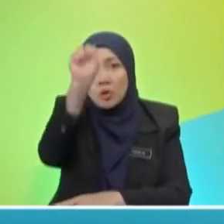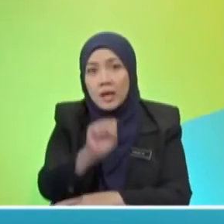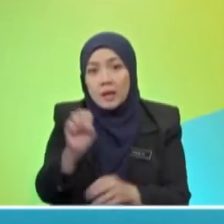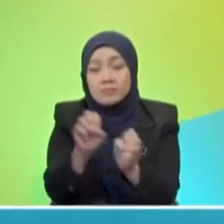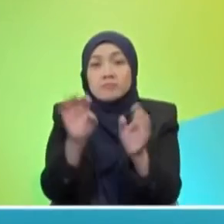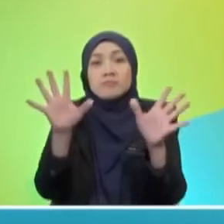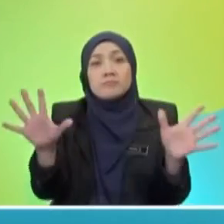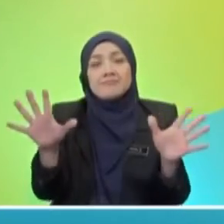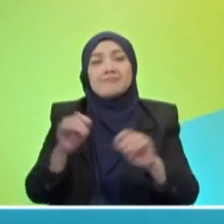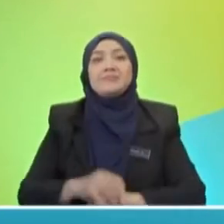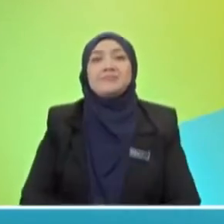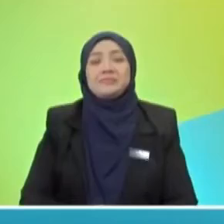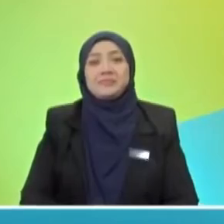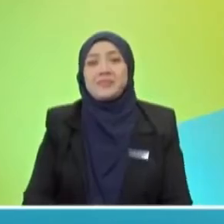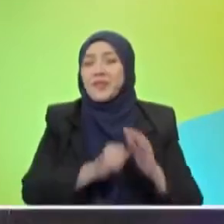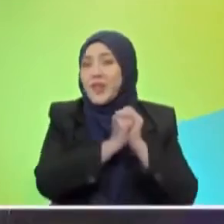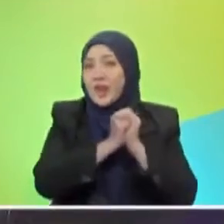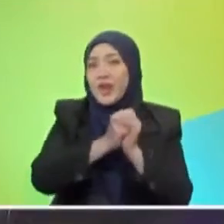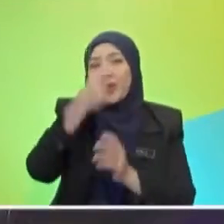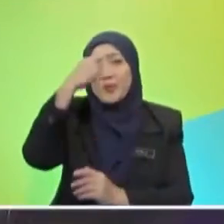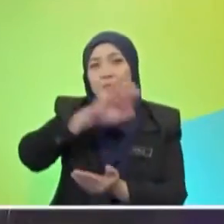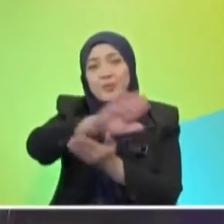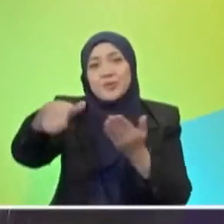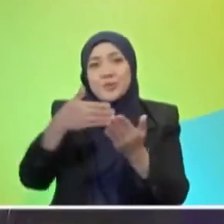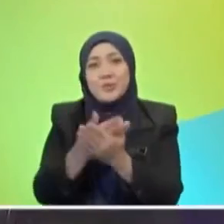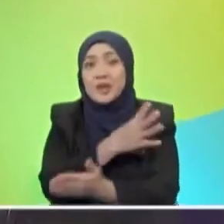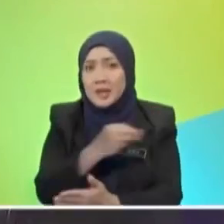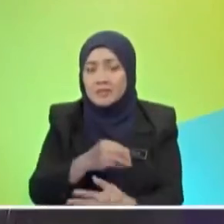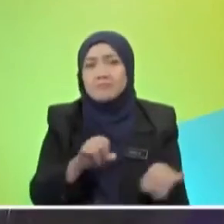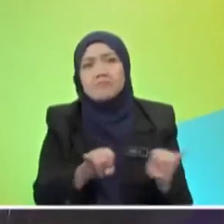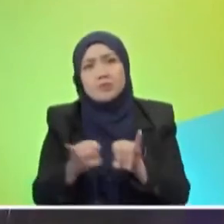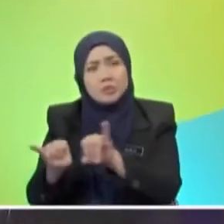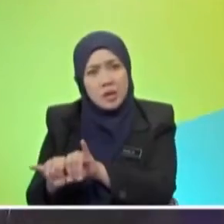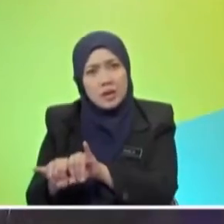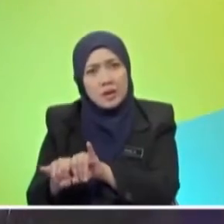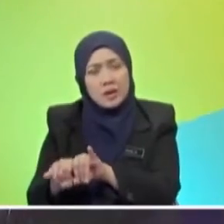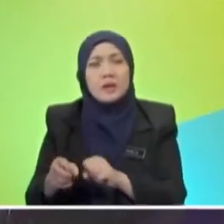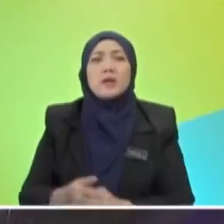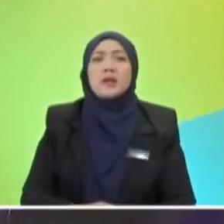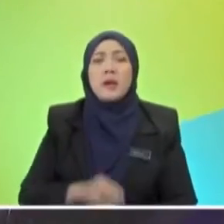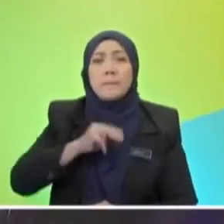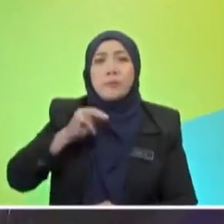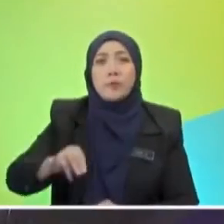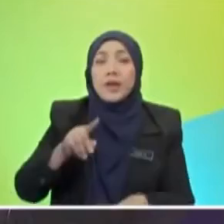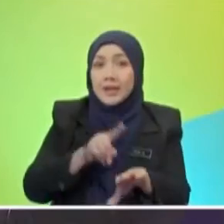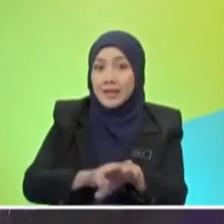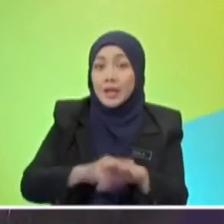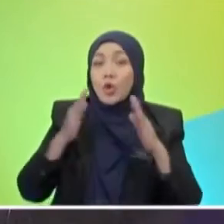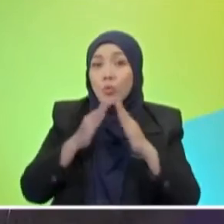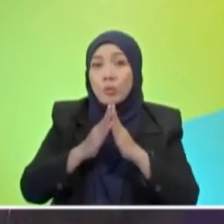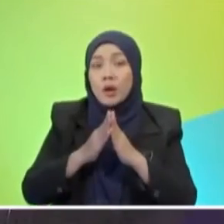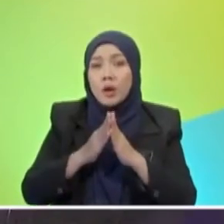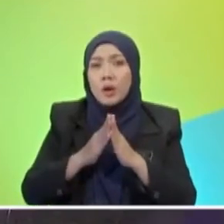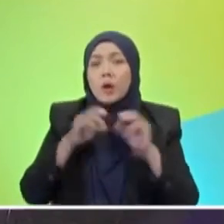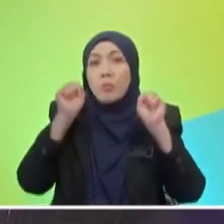yang dikemukakan. Tahniah untuk semua. Dan juga kalau mereka yang berada di rumah ingin mengukuhkan lagi pemahaman mereka, di manakah mereka